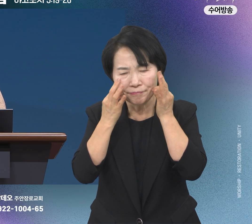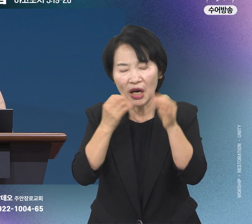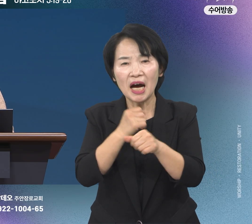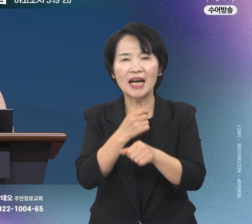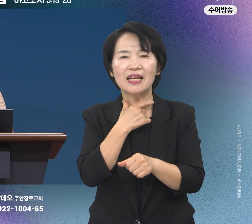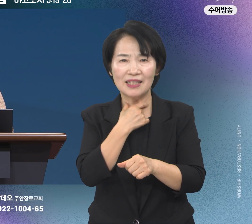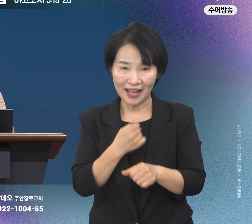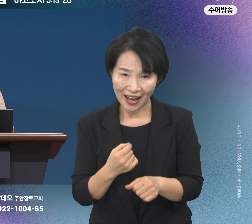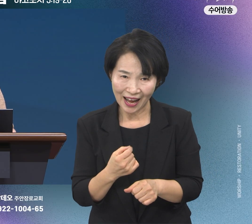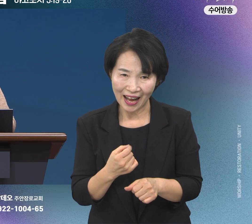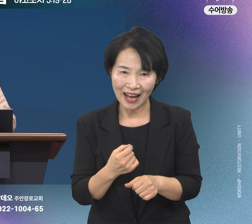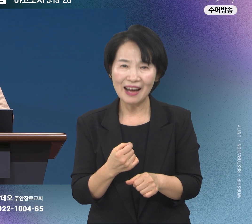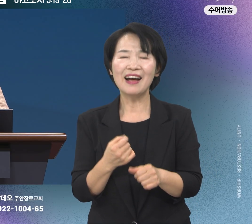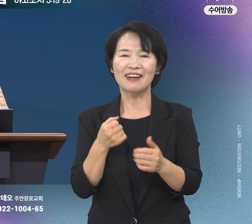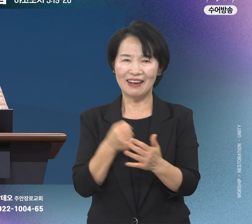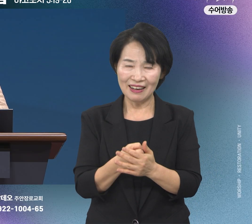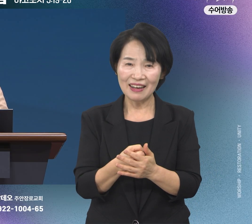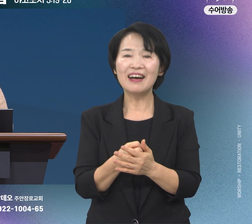그렇게 10년이 지났습니다.